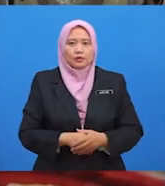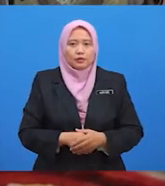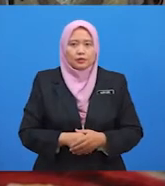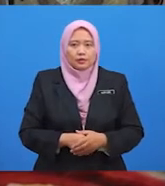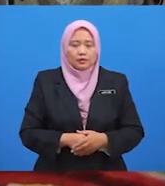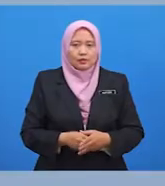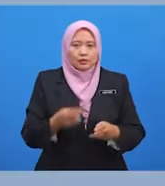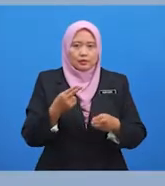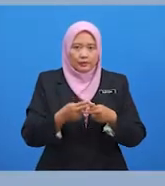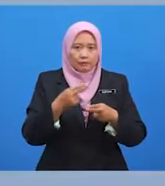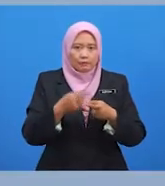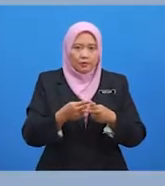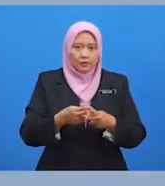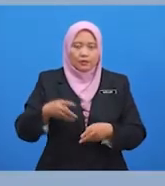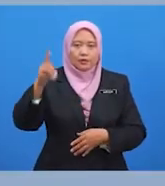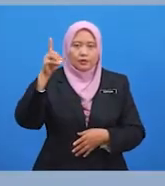die cutter.